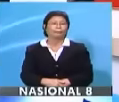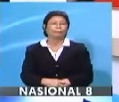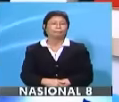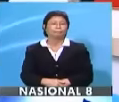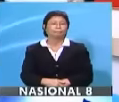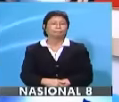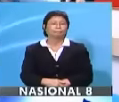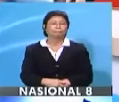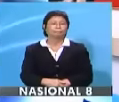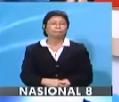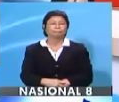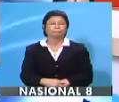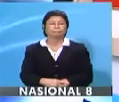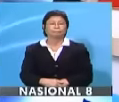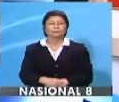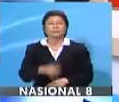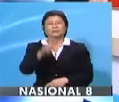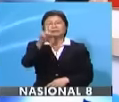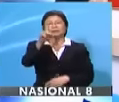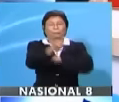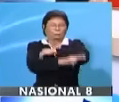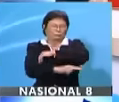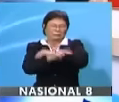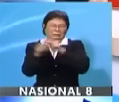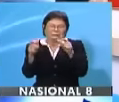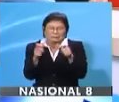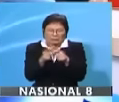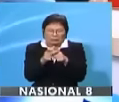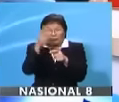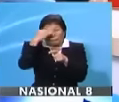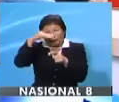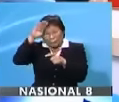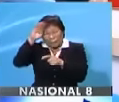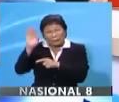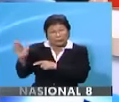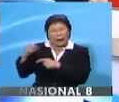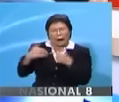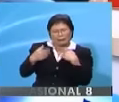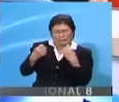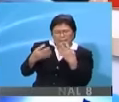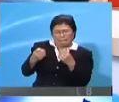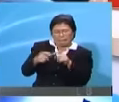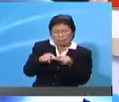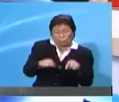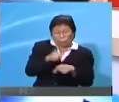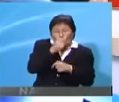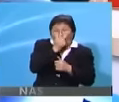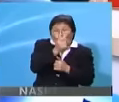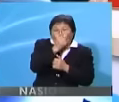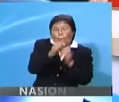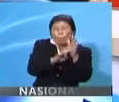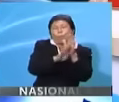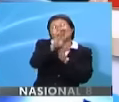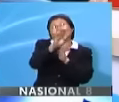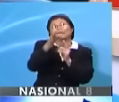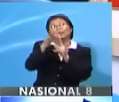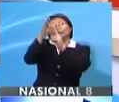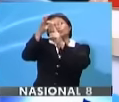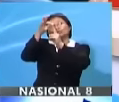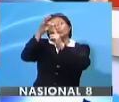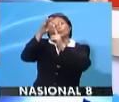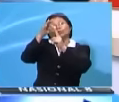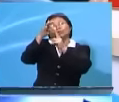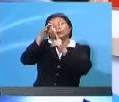Saya nak. Walaupun sebuah negeri kecil, Perlis sebenarnya mempunyai banyak tempat menarik yang dibangunkan khusus